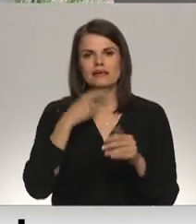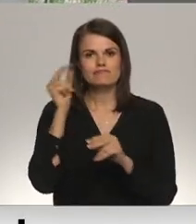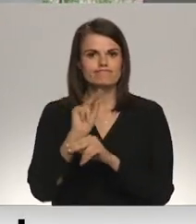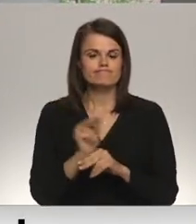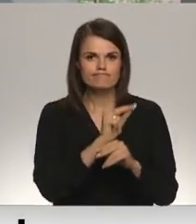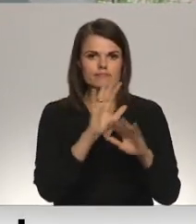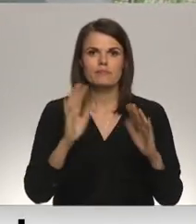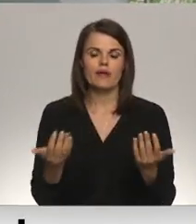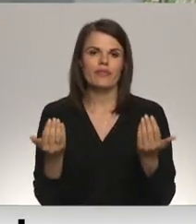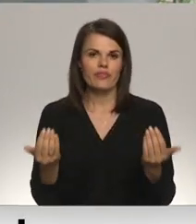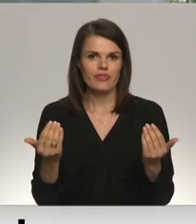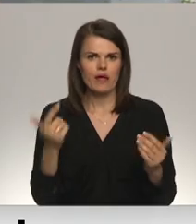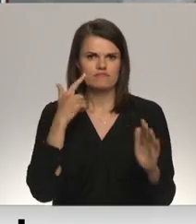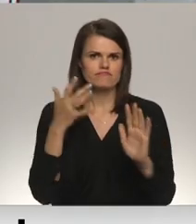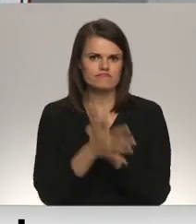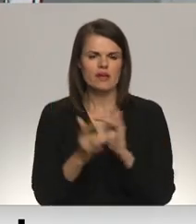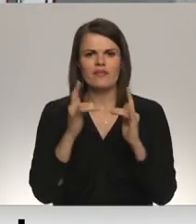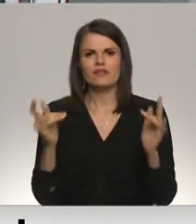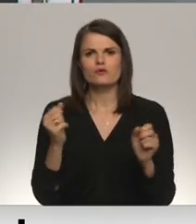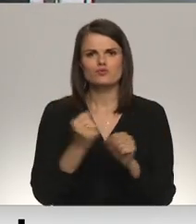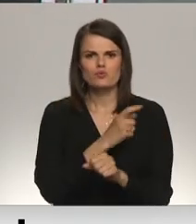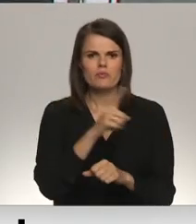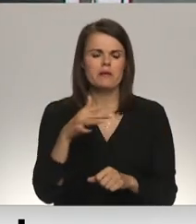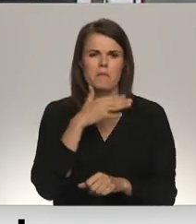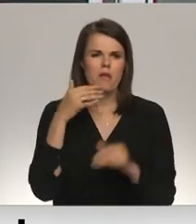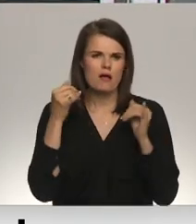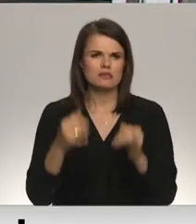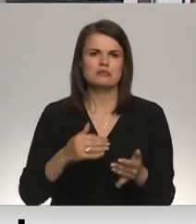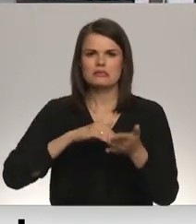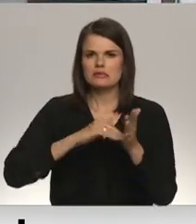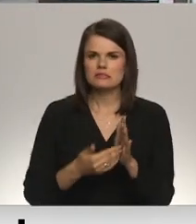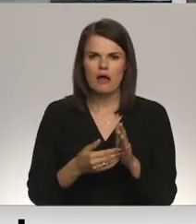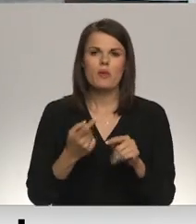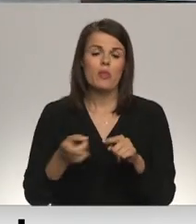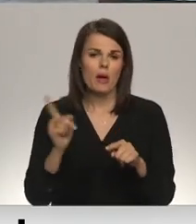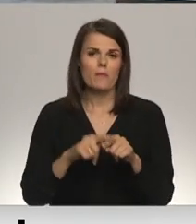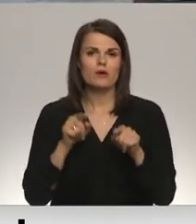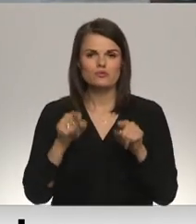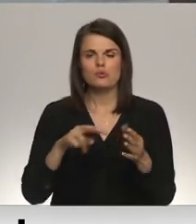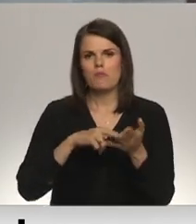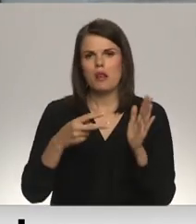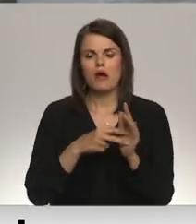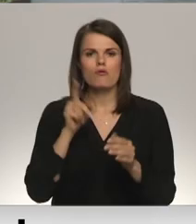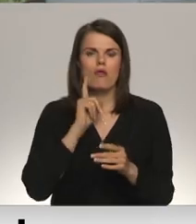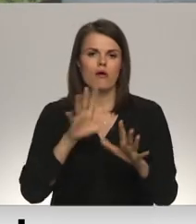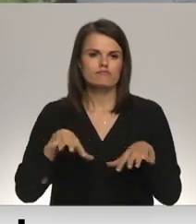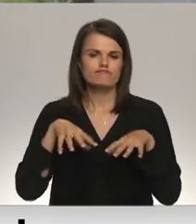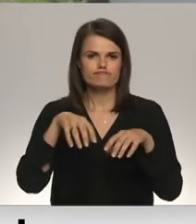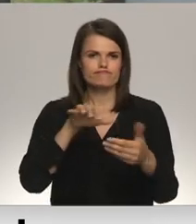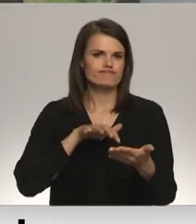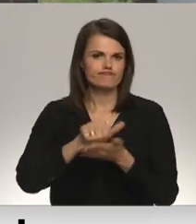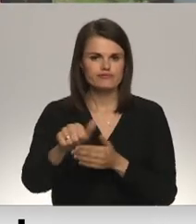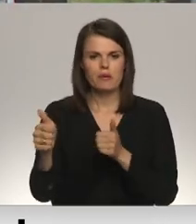atjaunot. Taču tagad saprast, ka tilts tomēr ir pārāk sliktā stāvoklī, tāpēc to plānots ar laiku nojaukt un